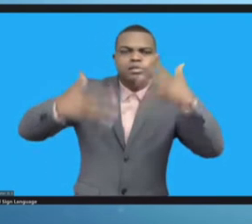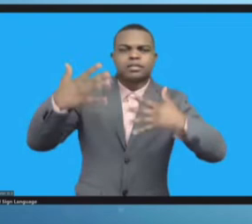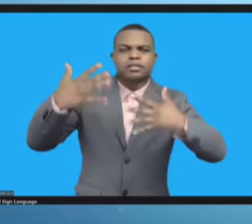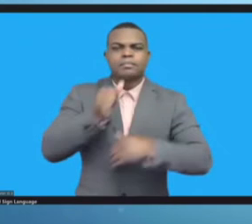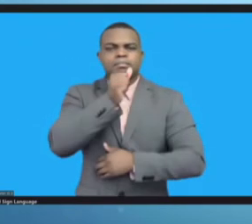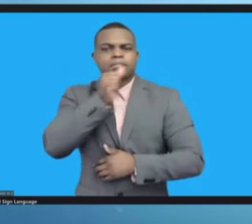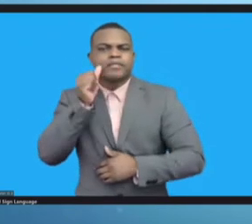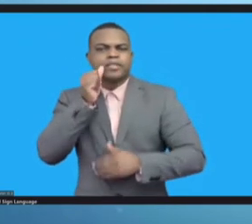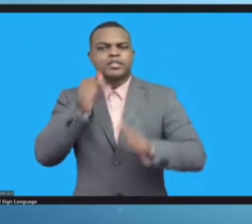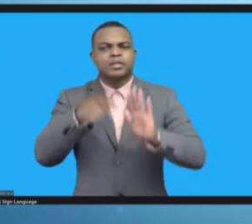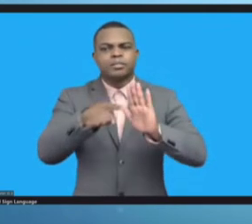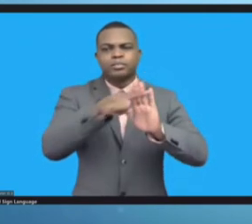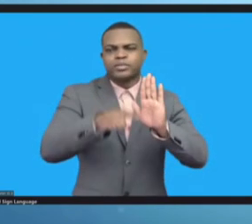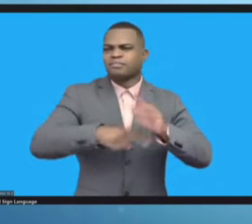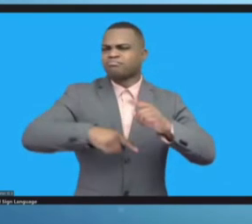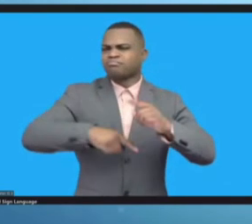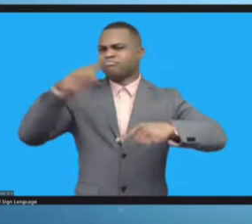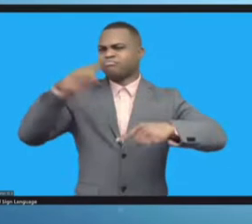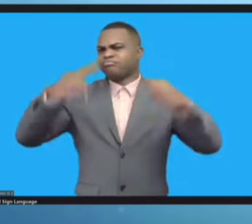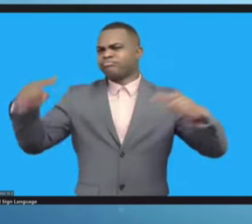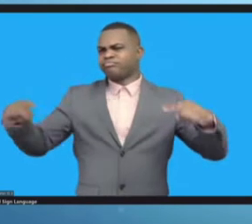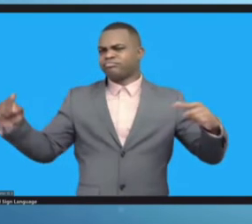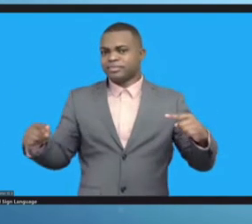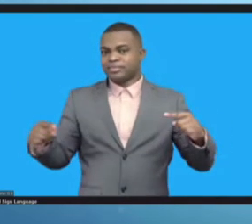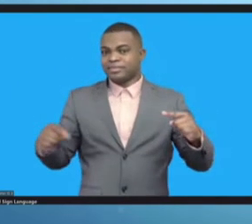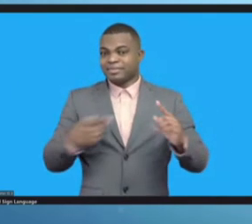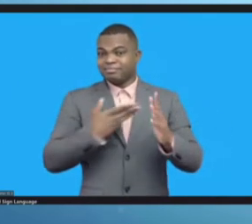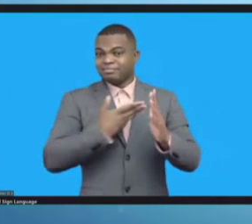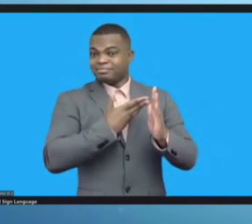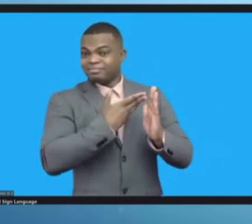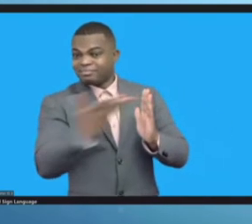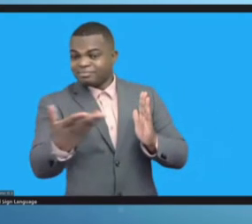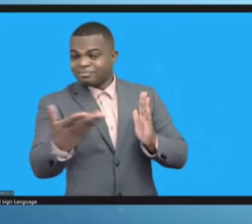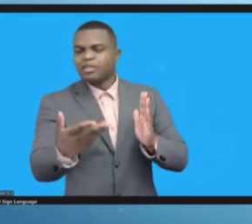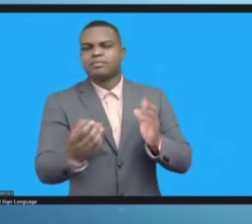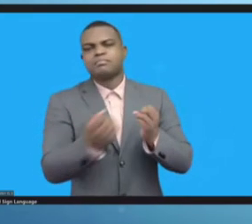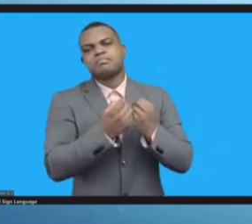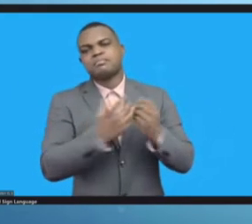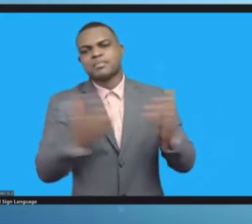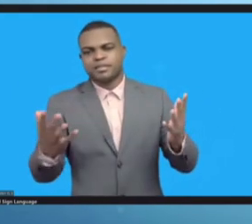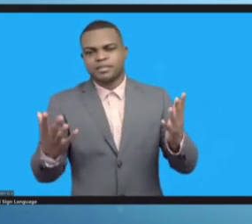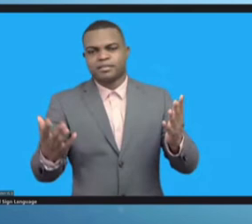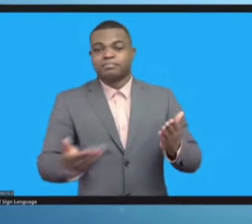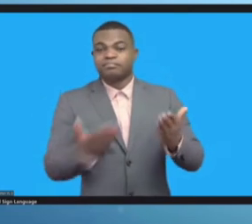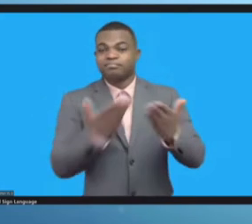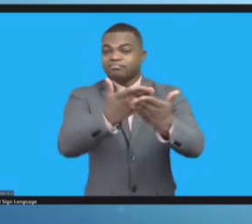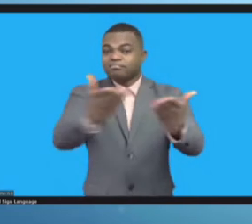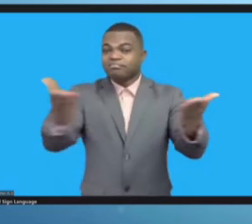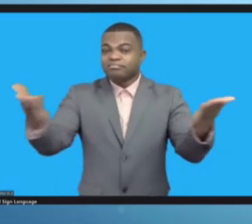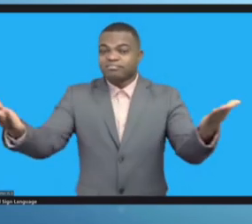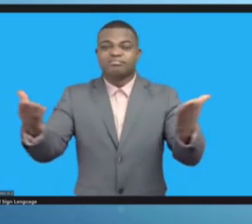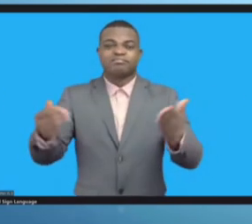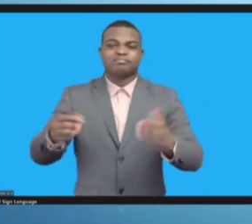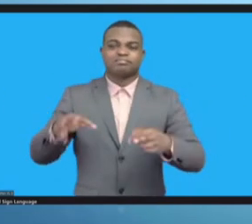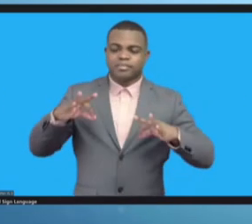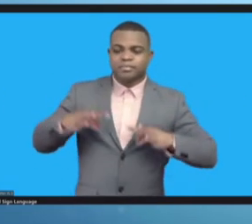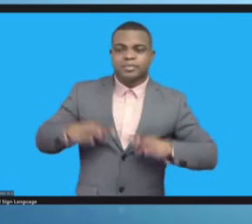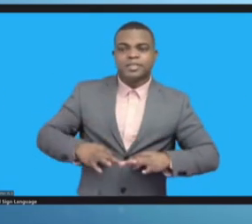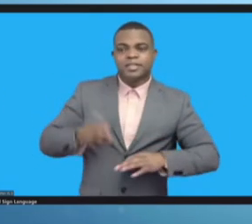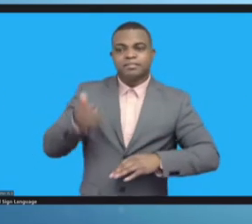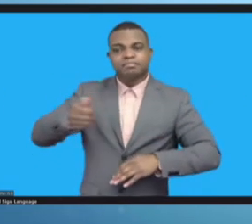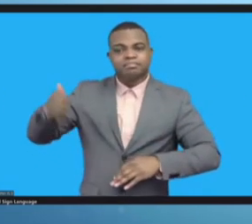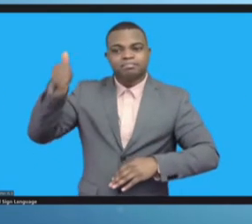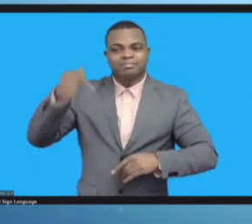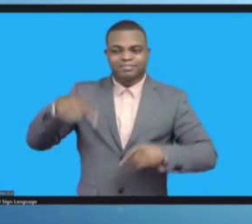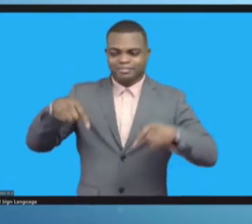le 17e forum FGI est désormais accueilli sous un format à 100% hybride afin de pouvoir